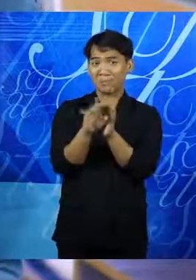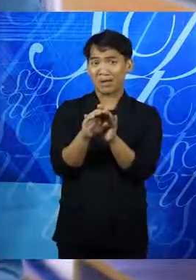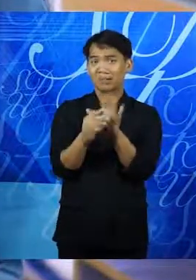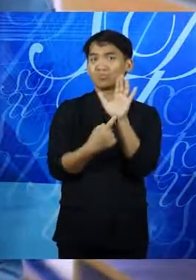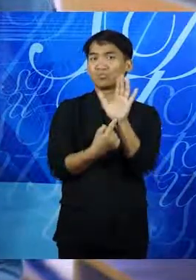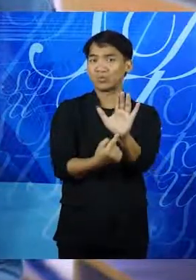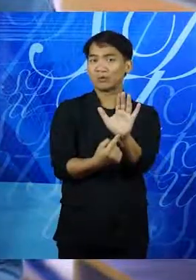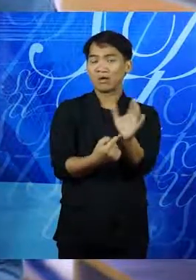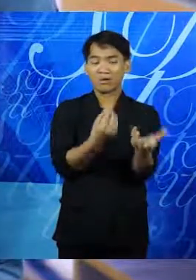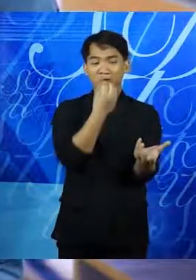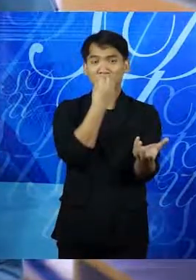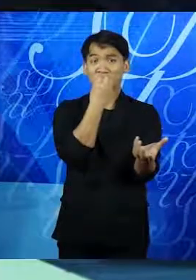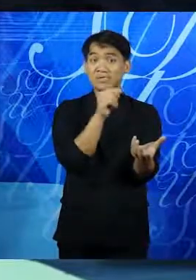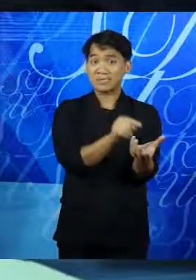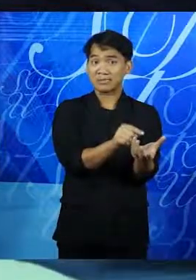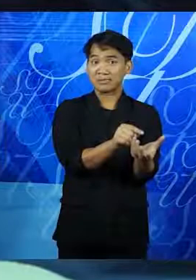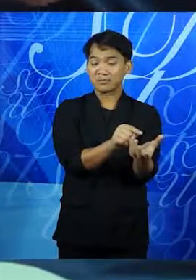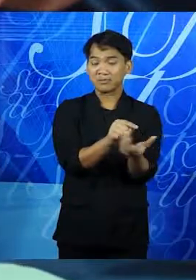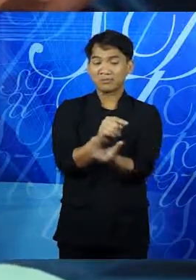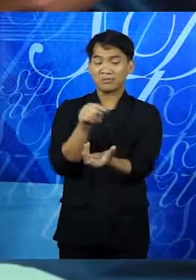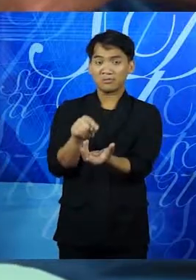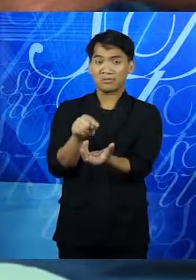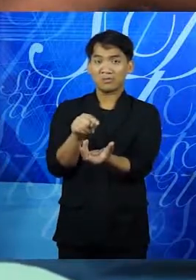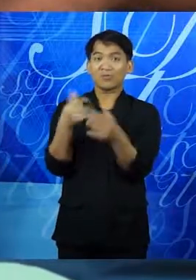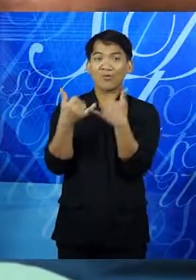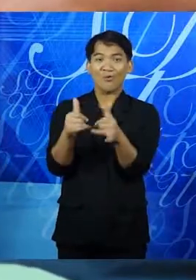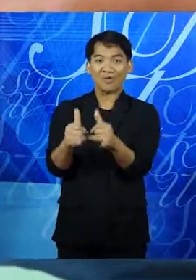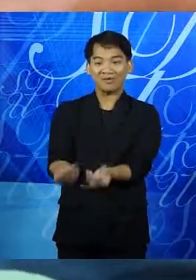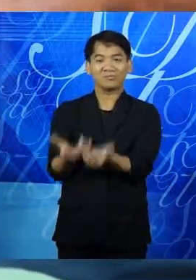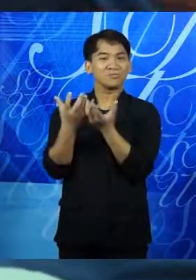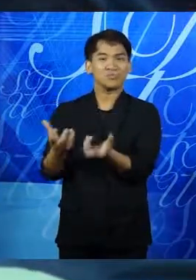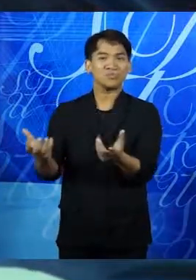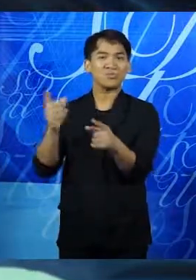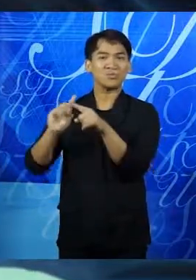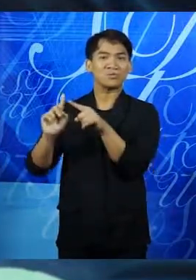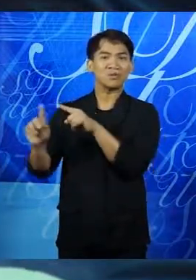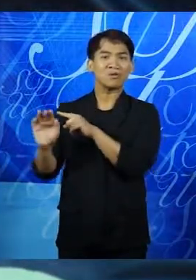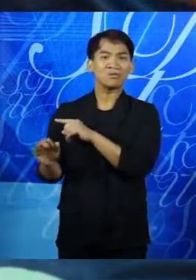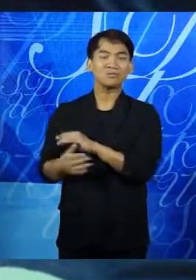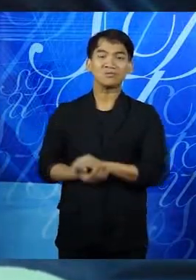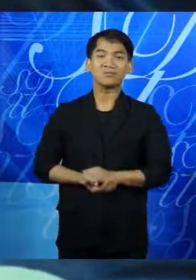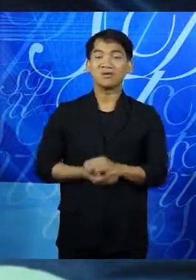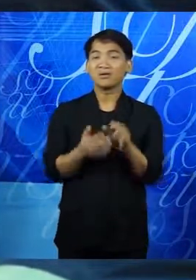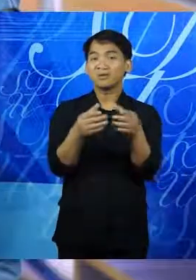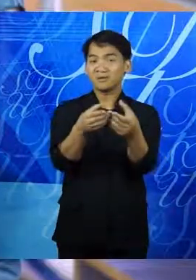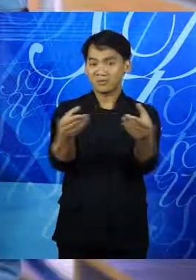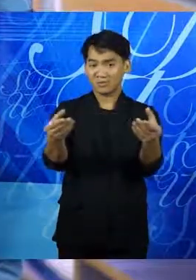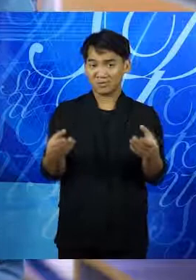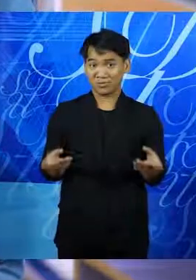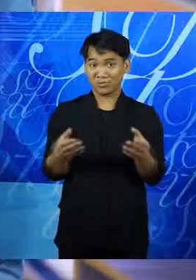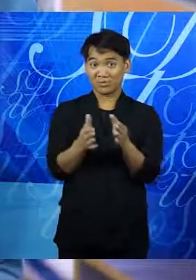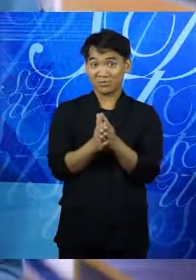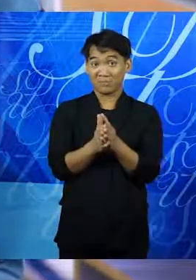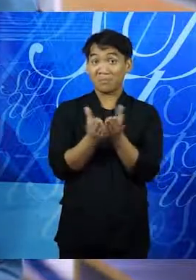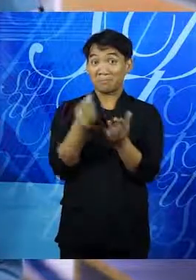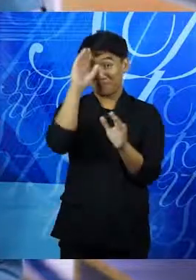าจะเป็นหมวดหมู่ของกินของเล่นนะคะหรือของใช้อื่นๆนะคะส่วนสมุดภาพนี้เมื่อไม่ใช้นะ